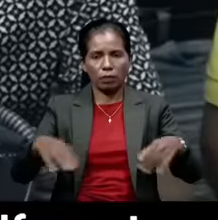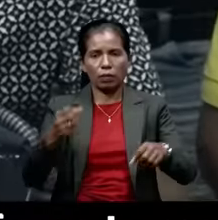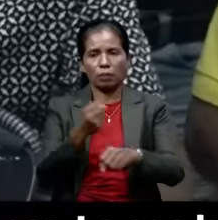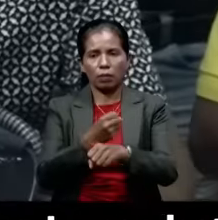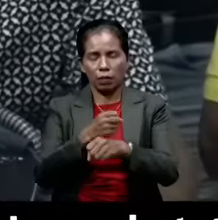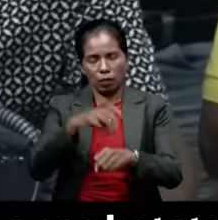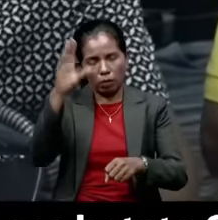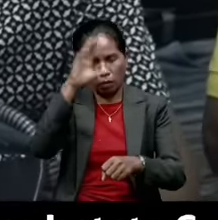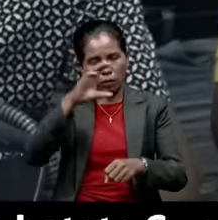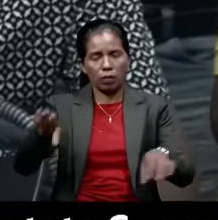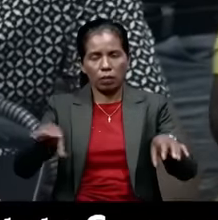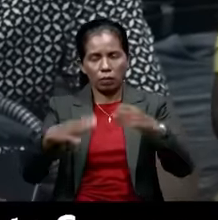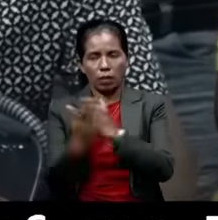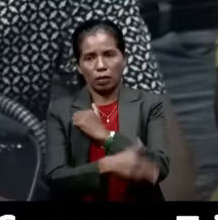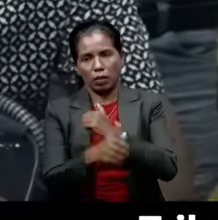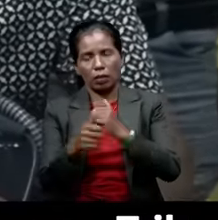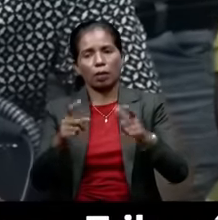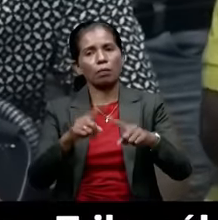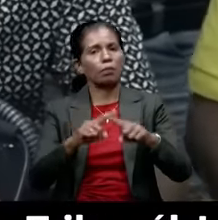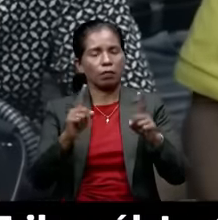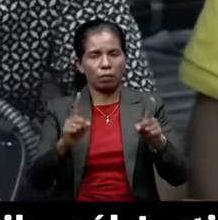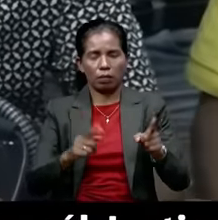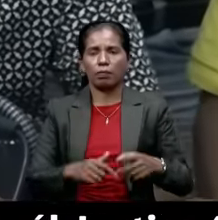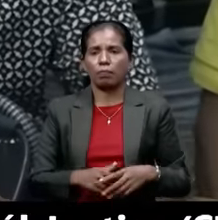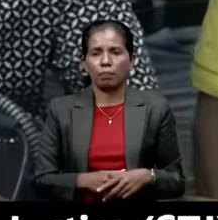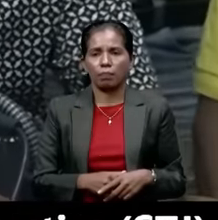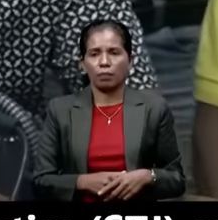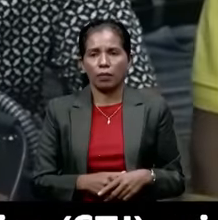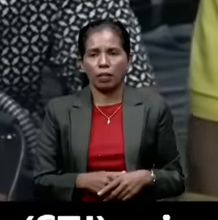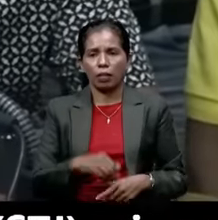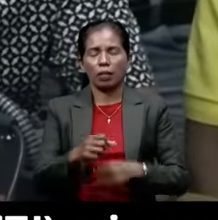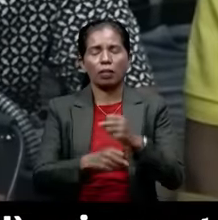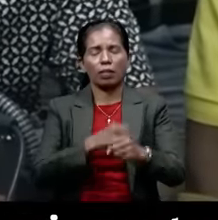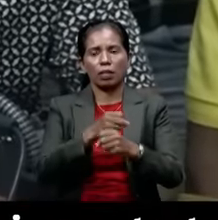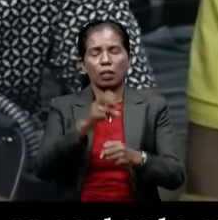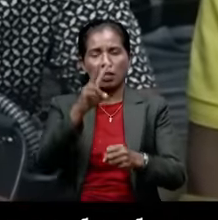atu buka servisu harailiu, may be, foin maktina ruadet.